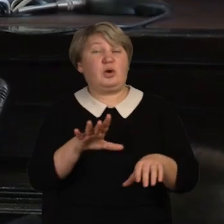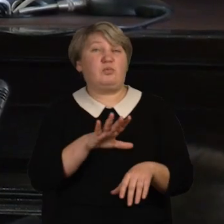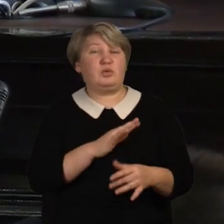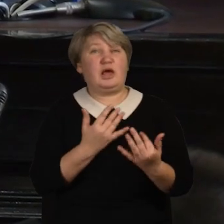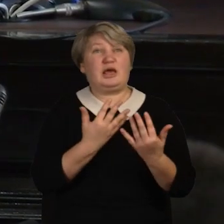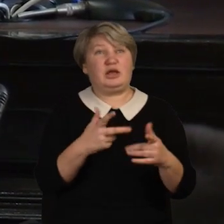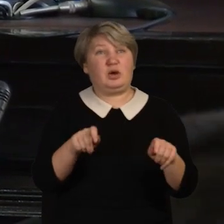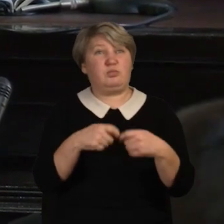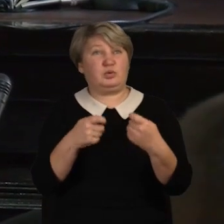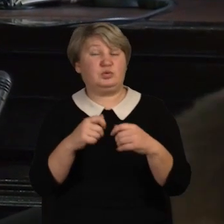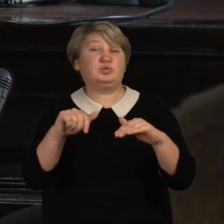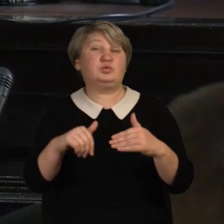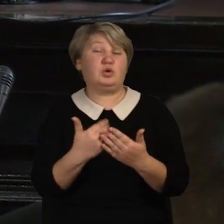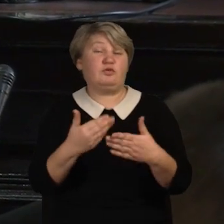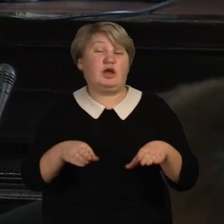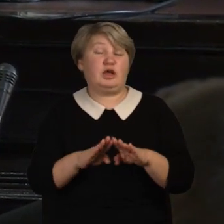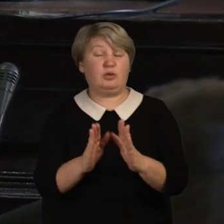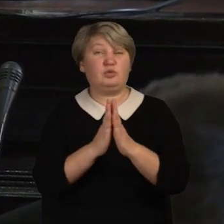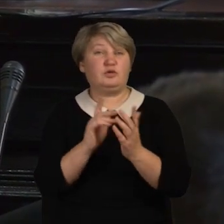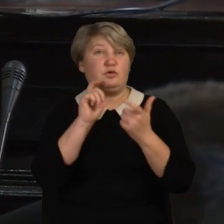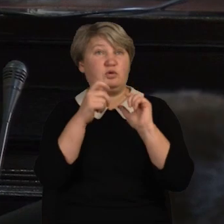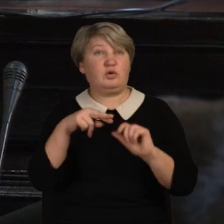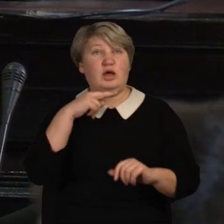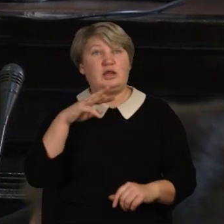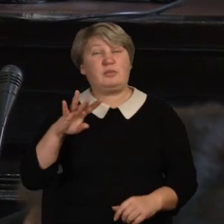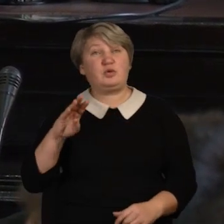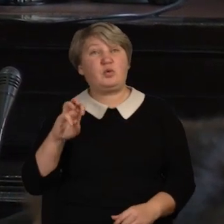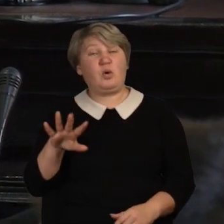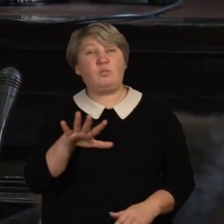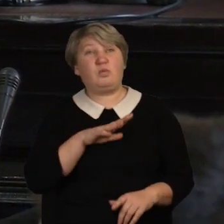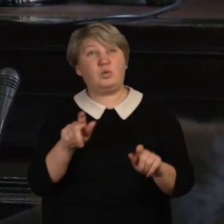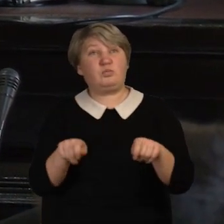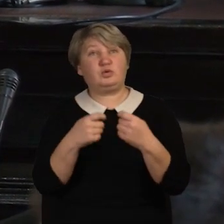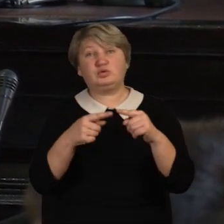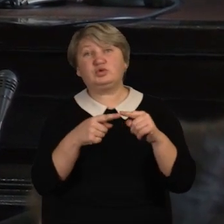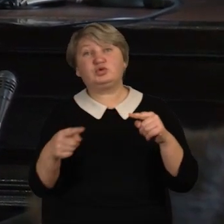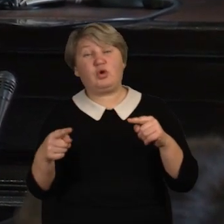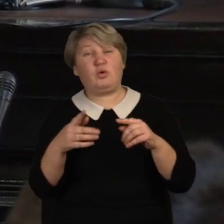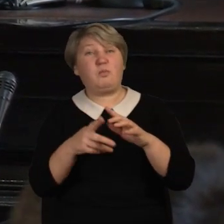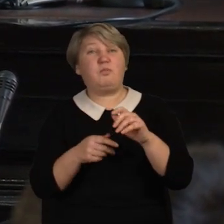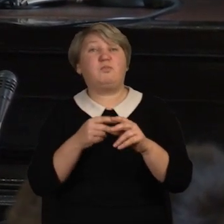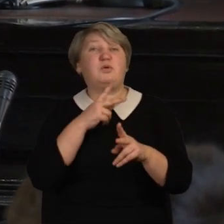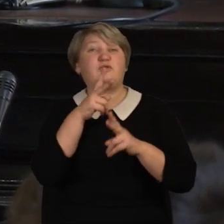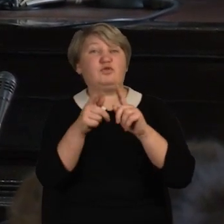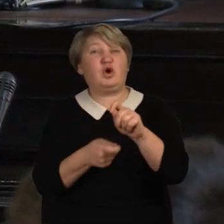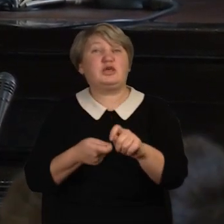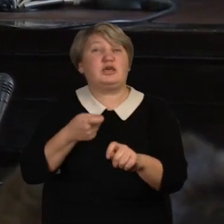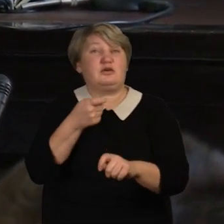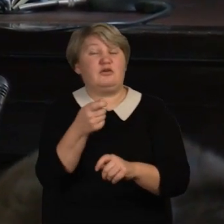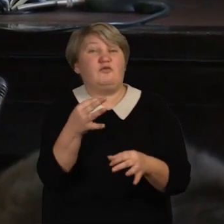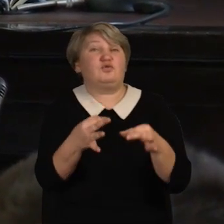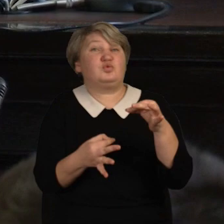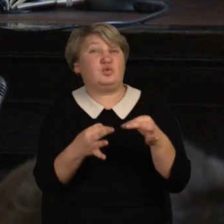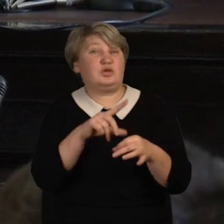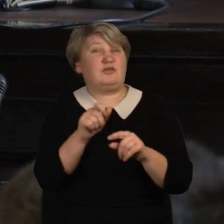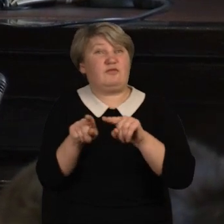порушень. Ми знову ж таки просимо суд звернути увагу, що Табахарнюком було порушено строк позовної давності із тими звернення до суду з тими вимогами